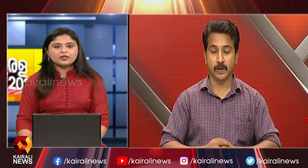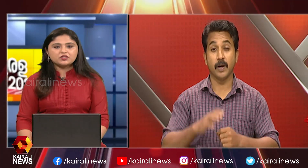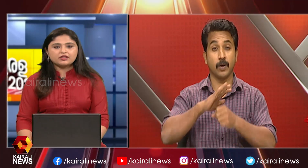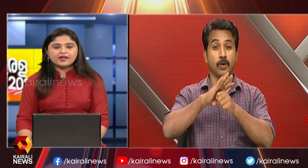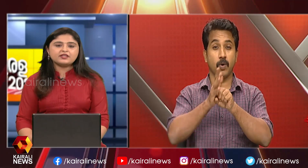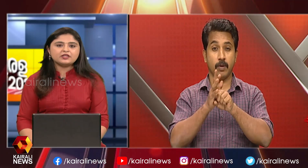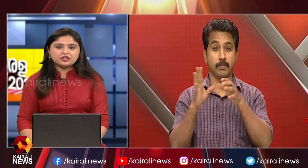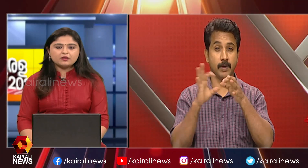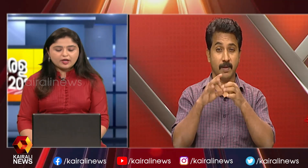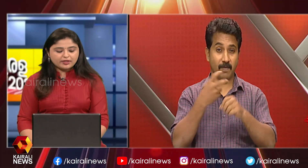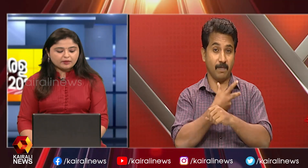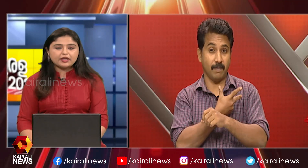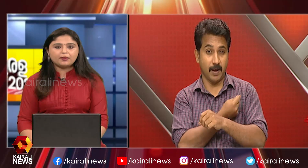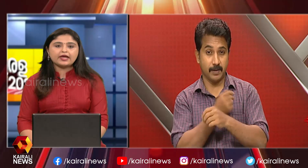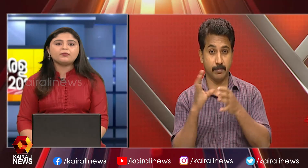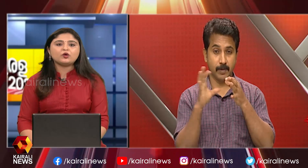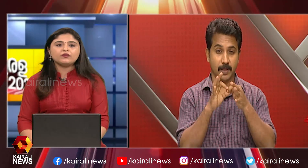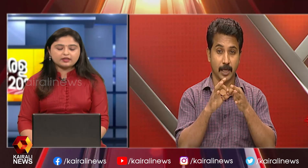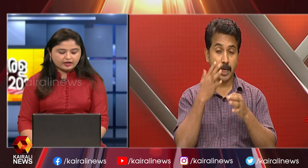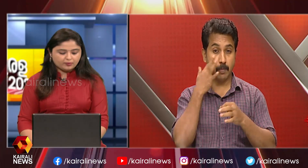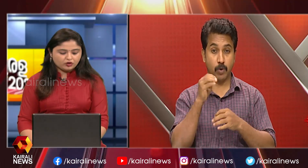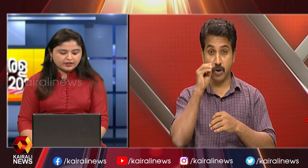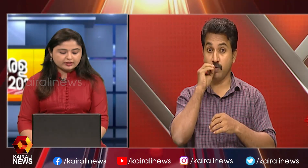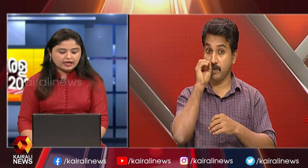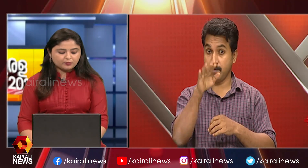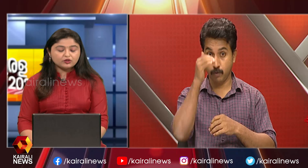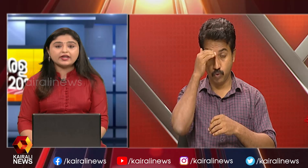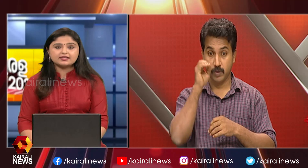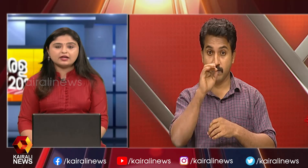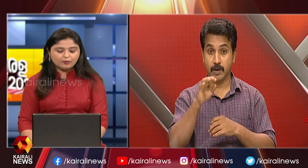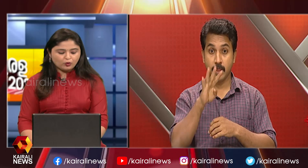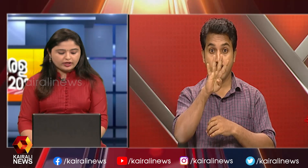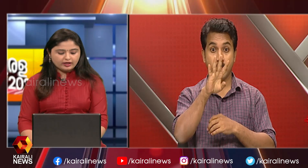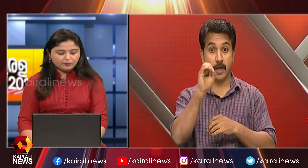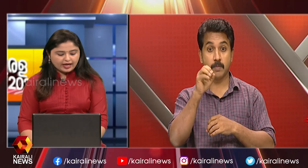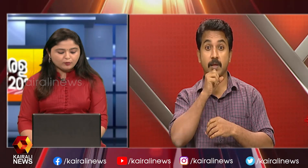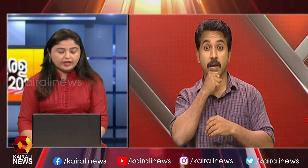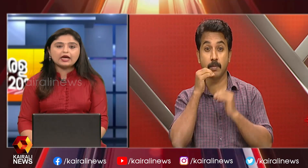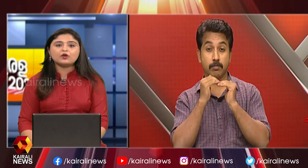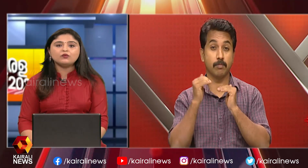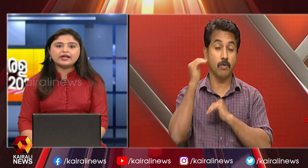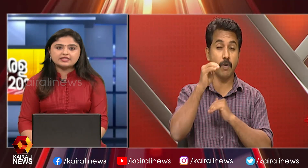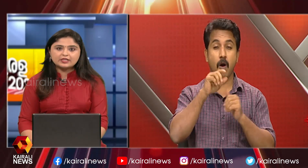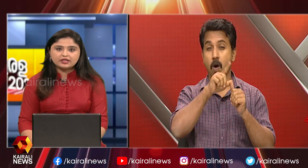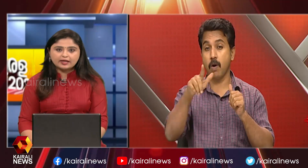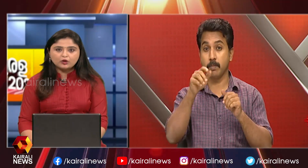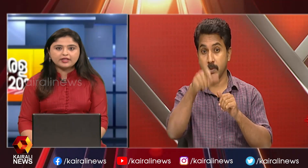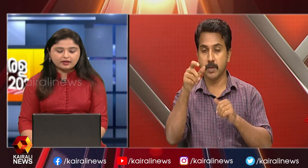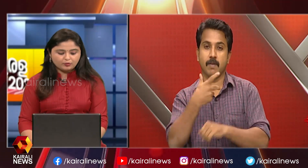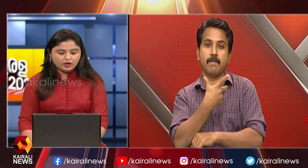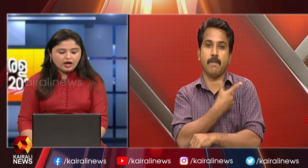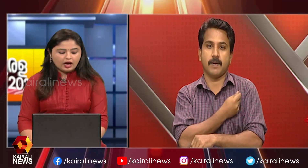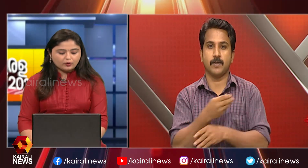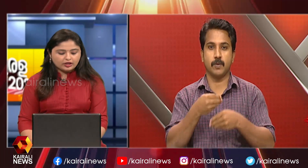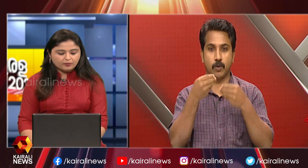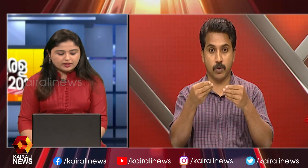കോവിഡ് സംബന്ധിച്ച് വാക്സിനേഷനുമായി ബന്ധപ്പെട്ട പ്രധാനപ്പെട്ട ഒരു വാർത്തയാണ് ഇപ്പോൾ വരുന്നത്. 40 വയസ്സിന് മുകളിൽ പ്രായമുള്ള എല്ലാവർക്കും വാക്സിനേഷൻ നൽകുമെന്നാണ്